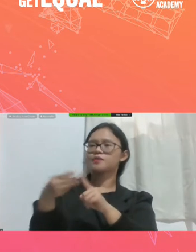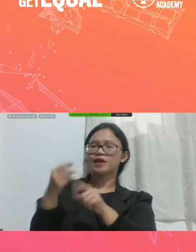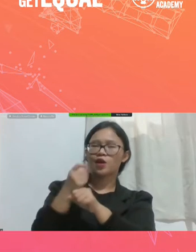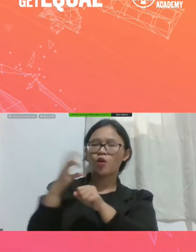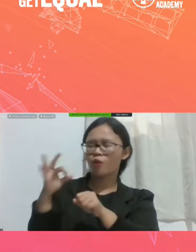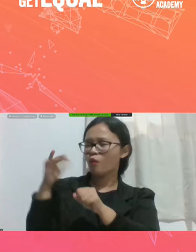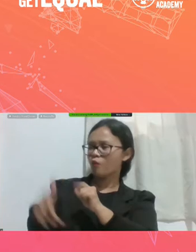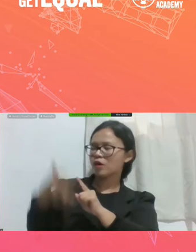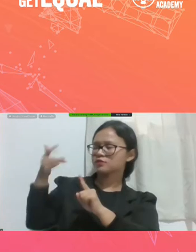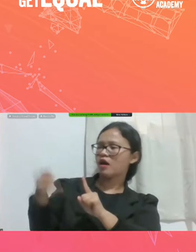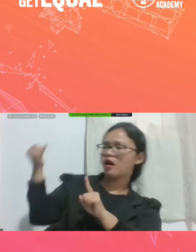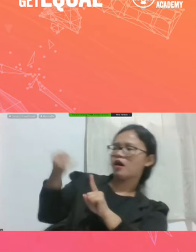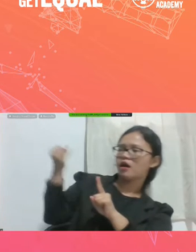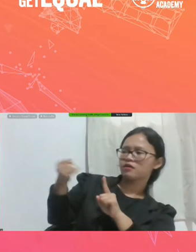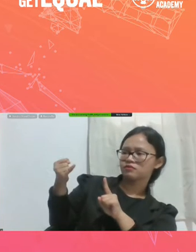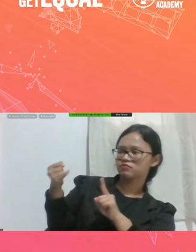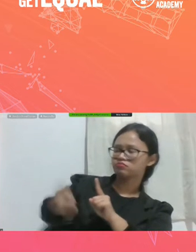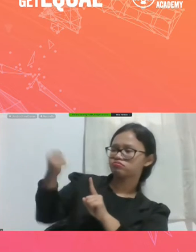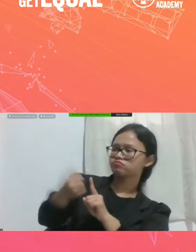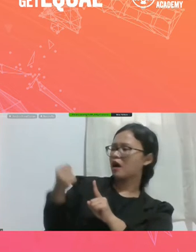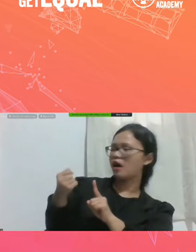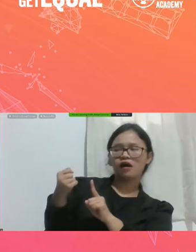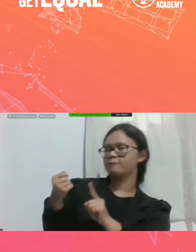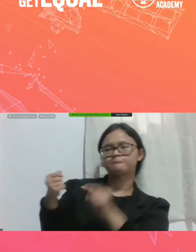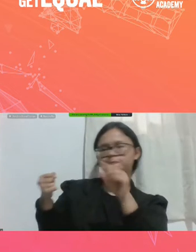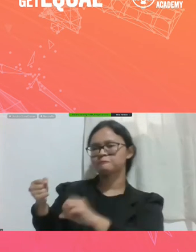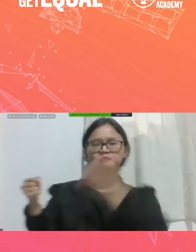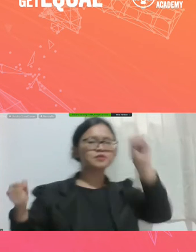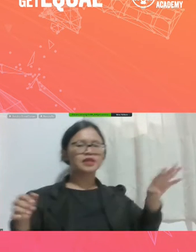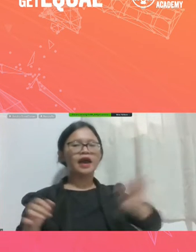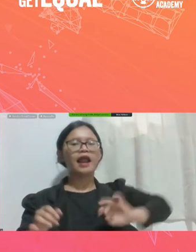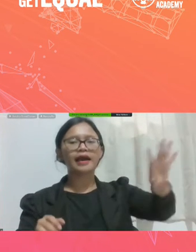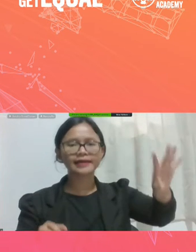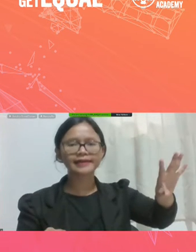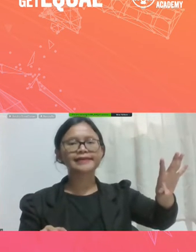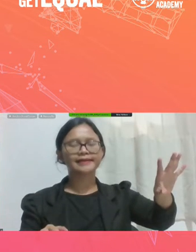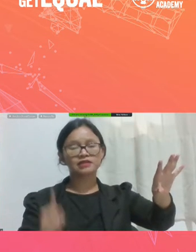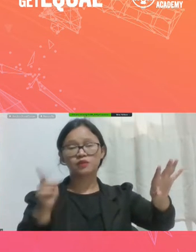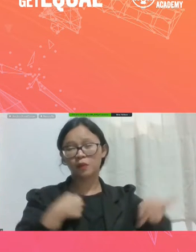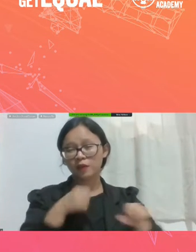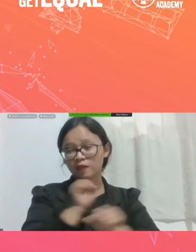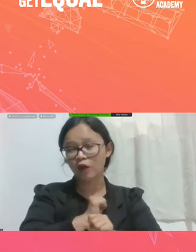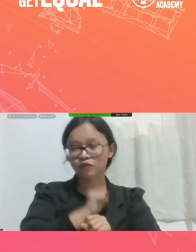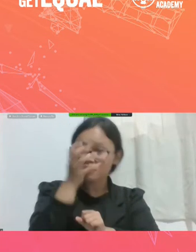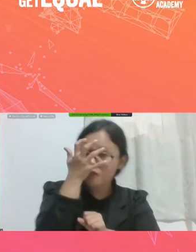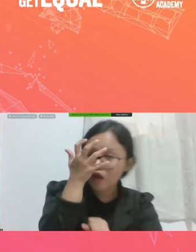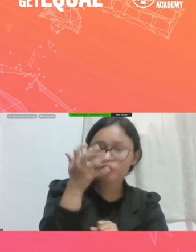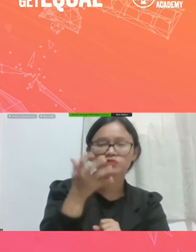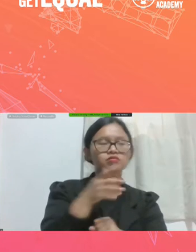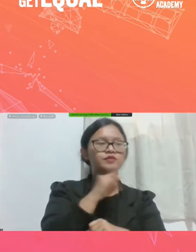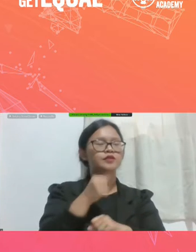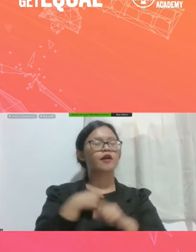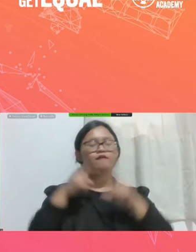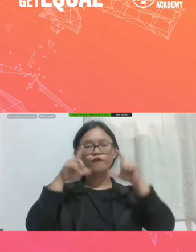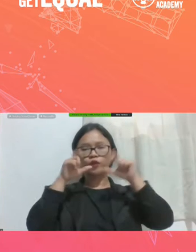atau teman yang dia kenal, akhirnya dia cenderung mengisolasi diri daripada dia malu, mungkin foto atau videonya tersebar, akhirnya dia